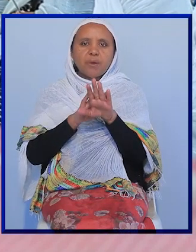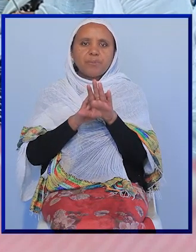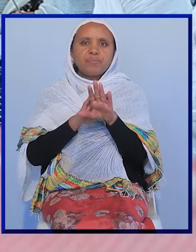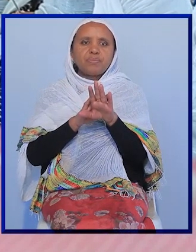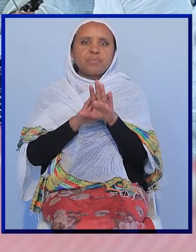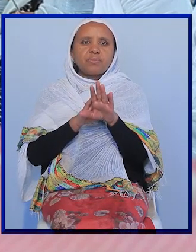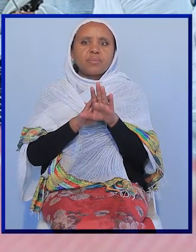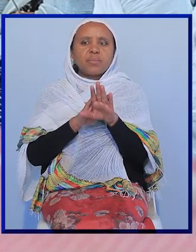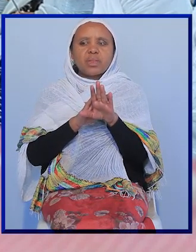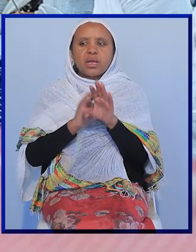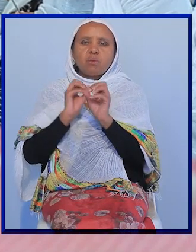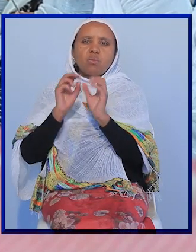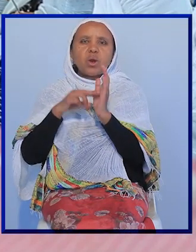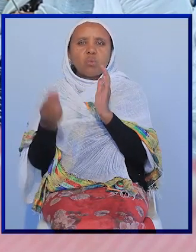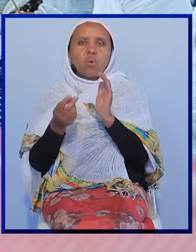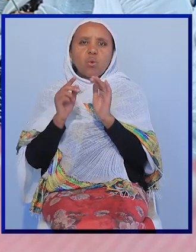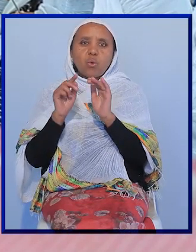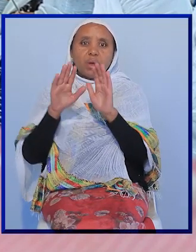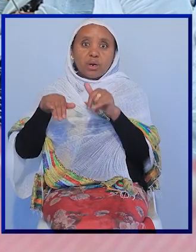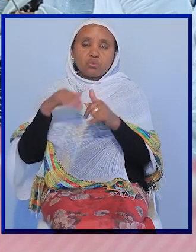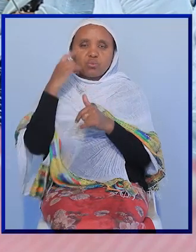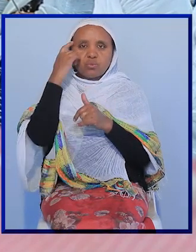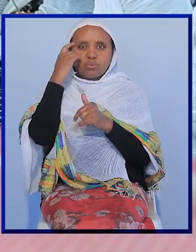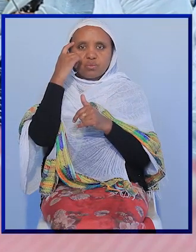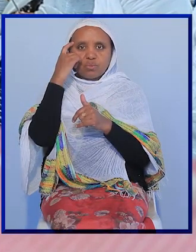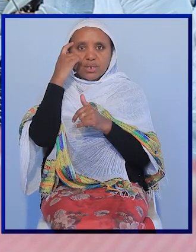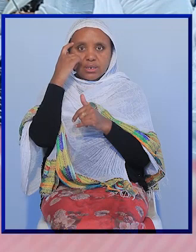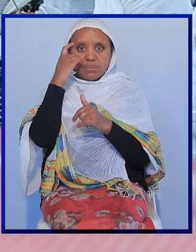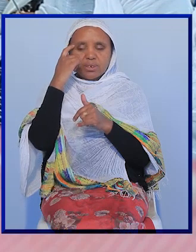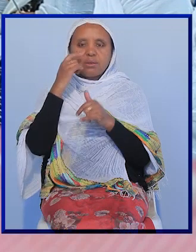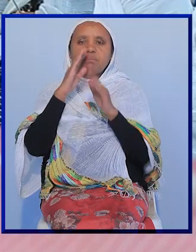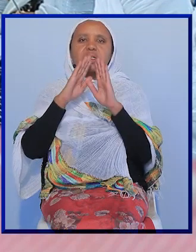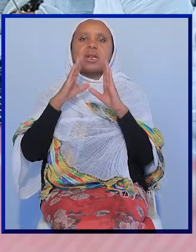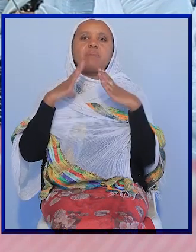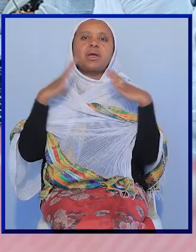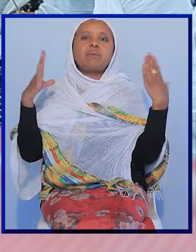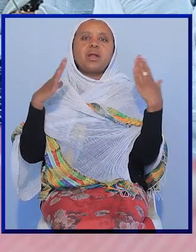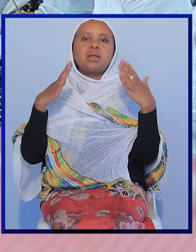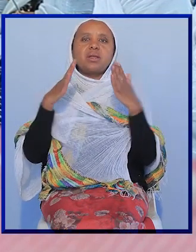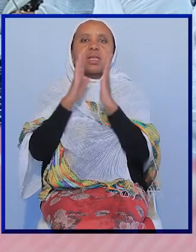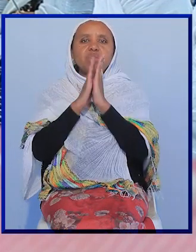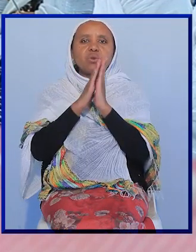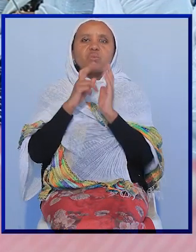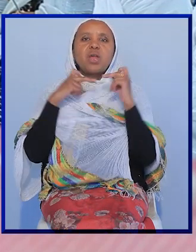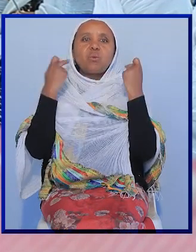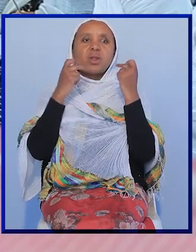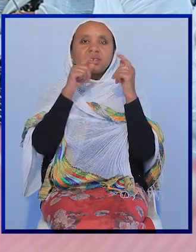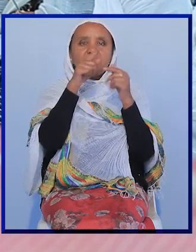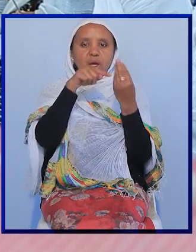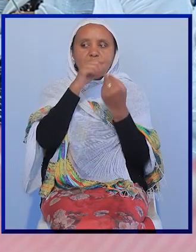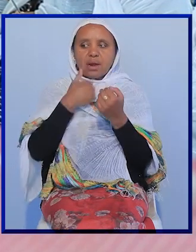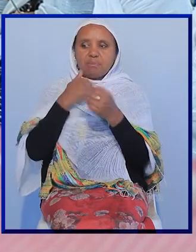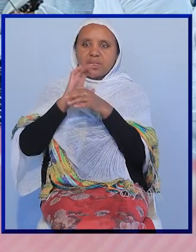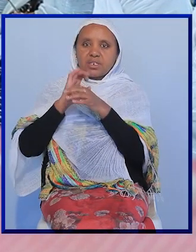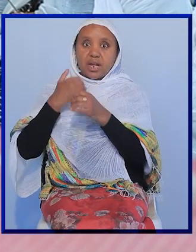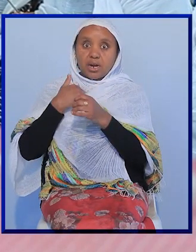መቅረቱ ወዳጇ እመቤታችን አላስደሰታትም። ስለዚህ ሌሎች በሰላመ ገብርኤልን የሚጸልዩ ዲያቆናት ያሉበት እዚያው አካባቢ ያለ ቤተ